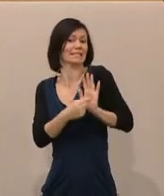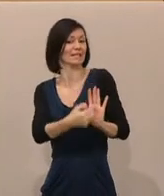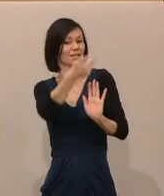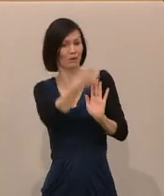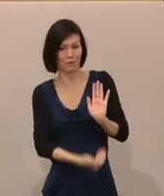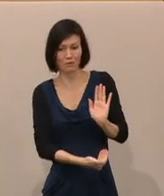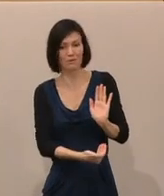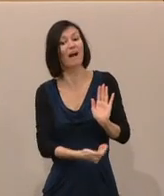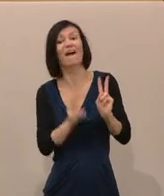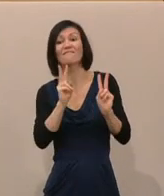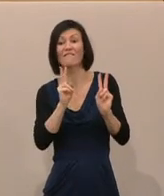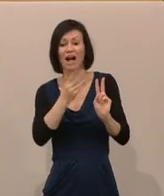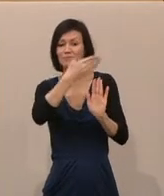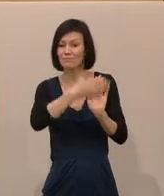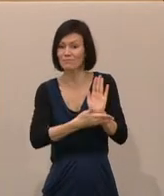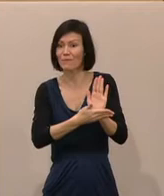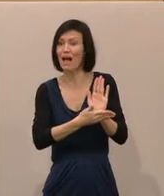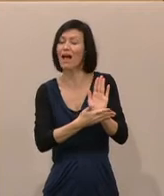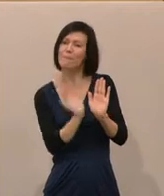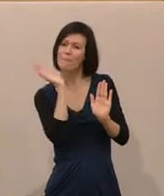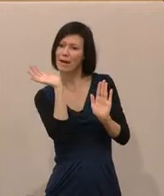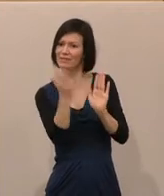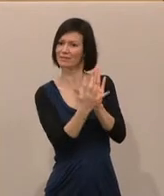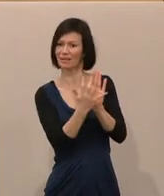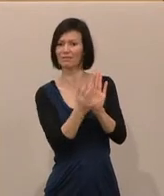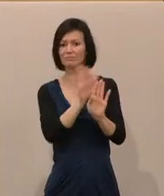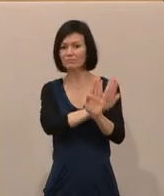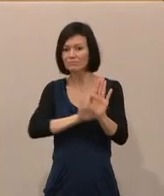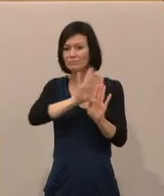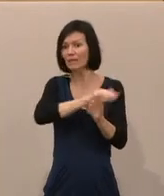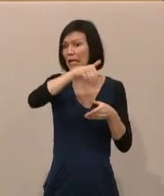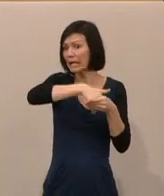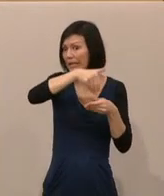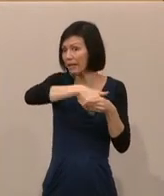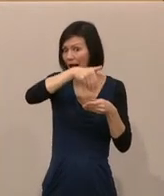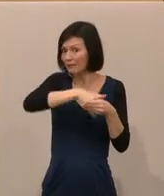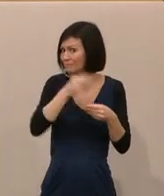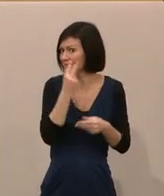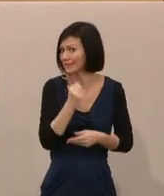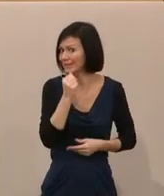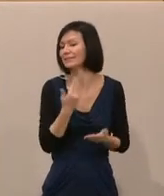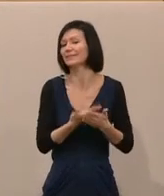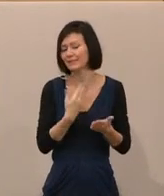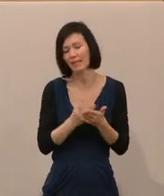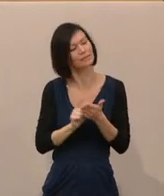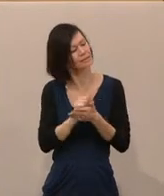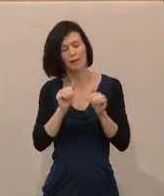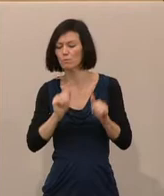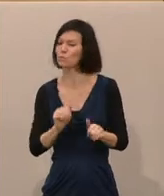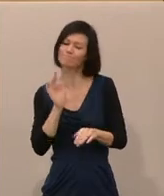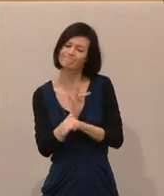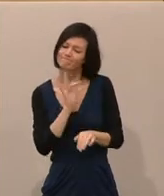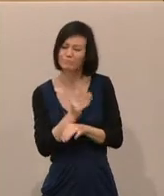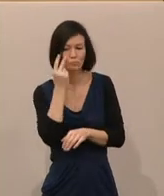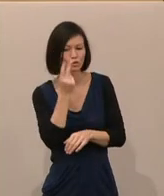die Inhalte. Und es ist daher Zeit, einen kritischen Blick auf die Inhalte zu werfen und abzulenken von